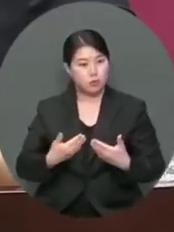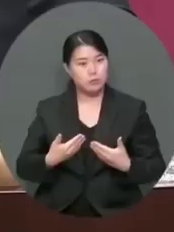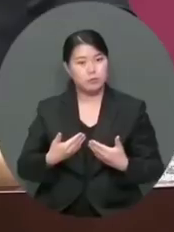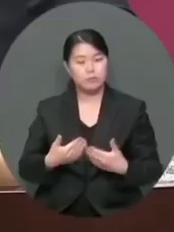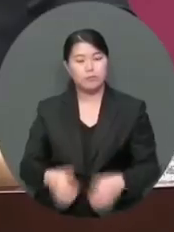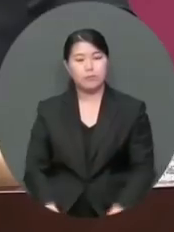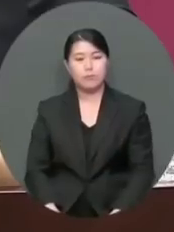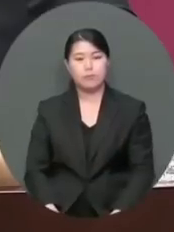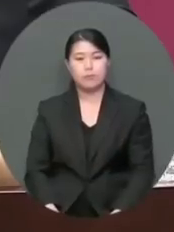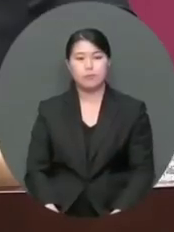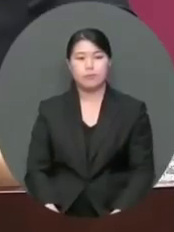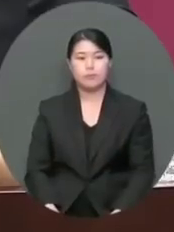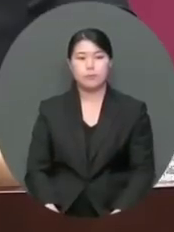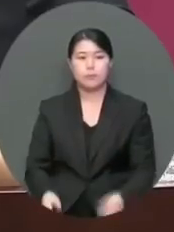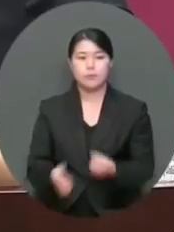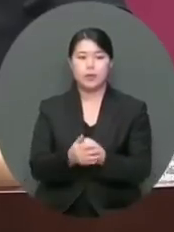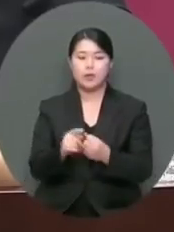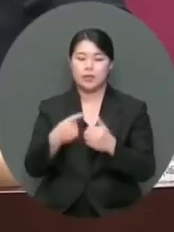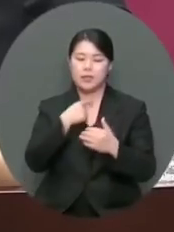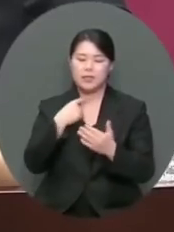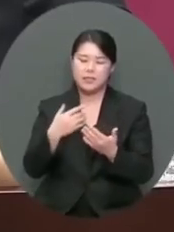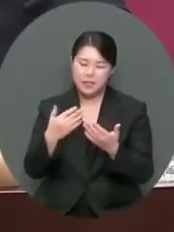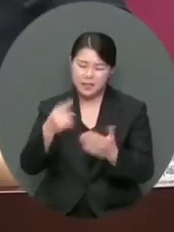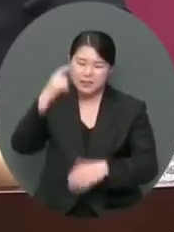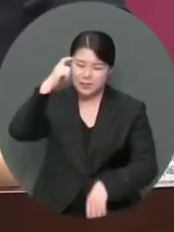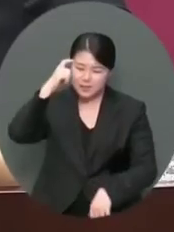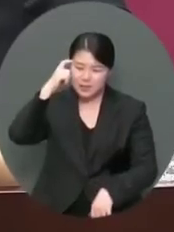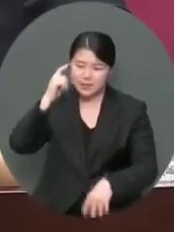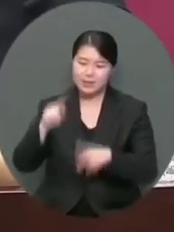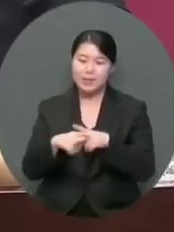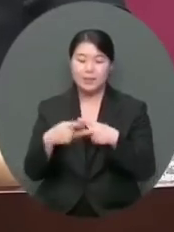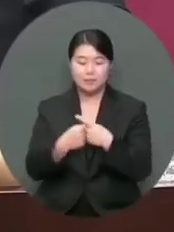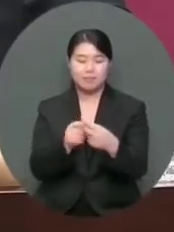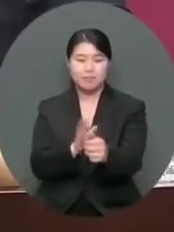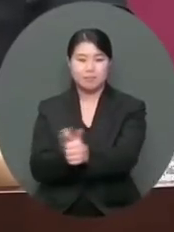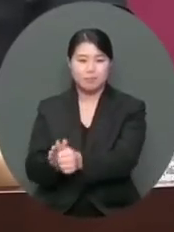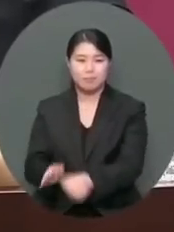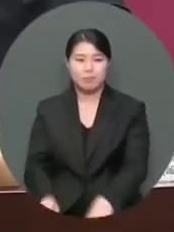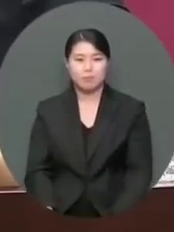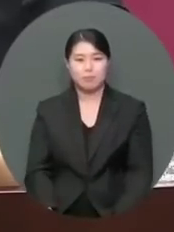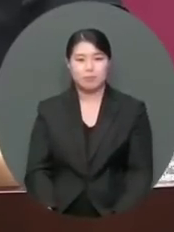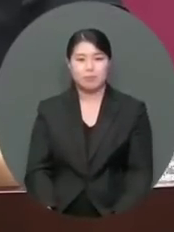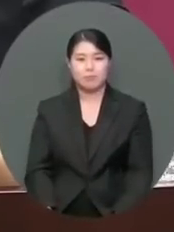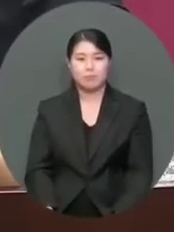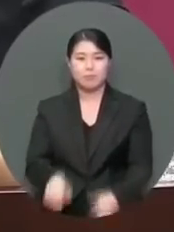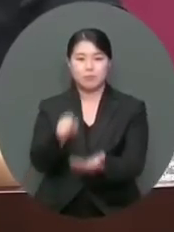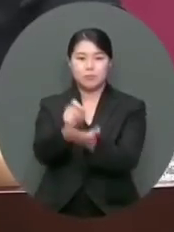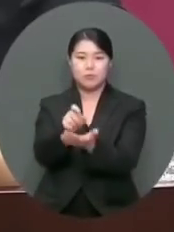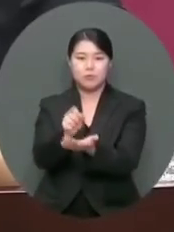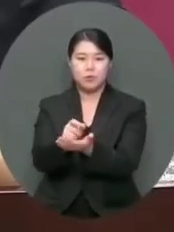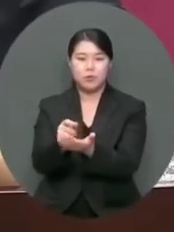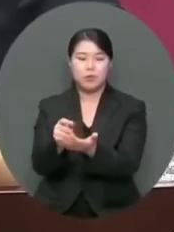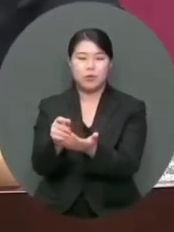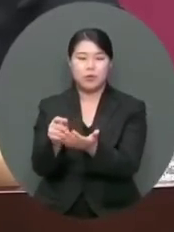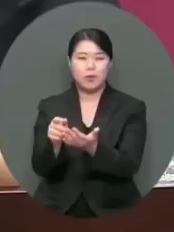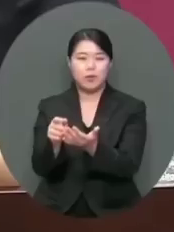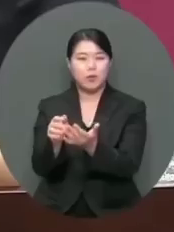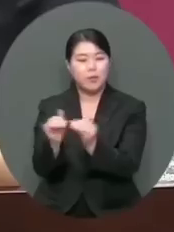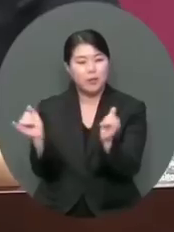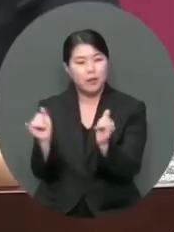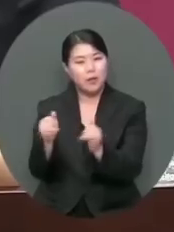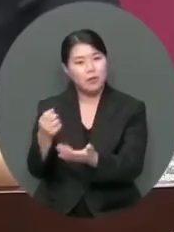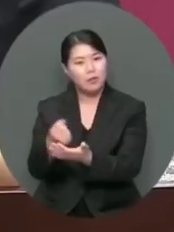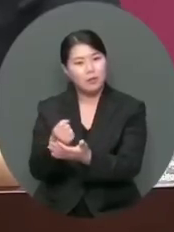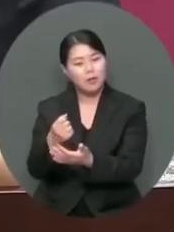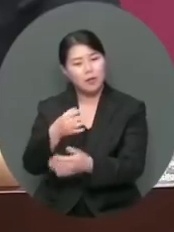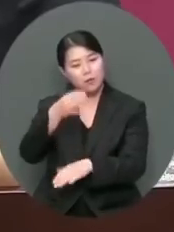그 좀 희생이라고 생각하시고 좀 양해해 주셨으면 좋겠습니다. 축구팬들에게 유감을 표명해 달라고 했습니다.